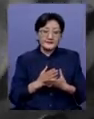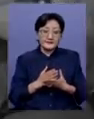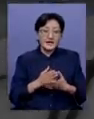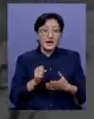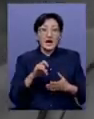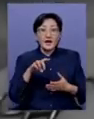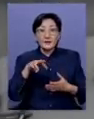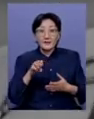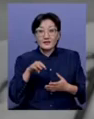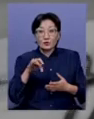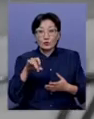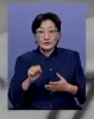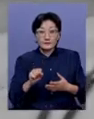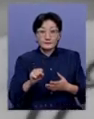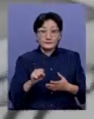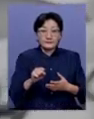Арматура. Около